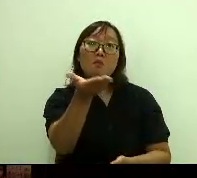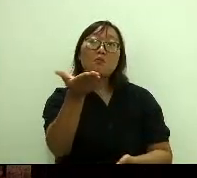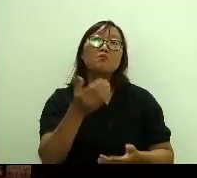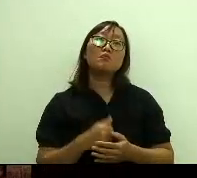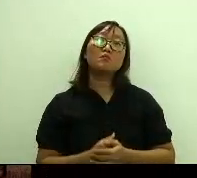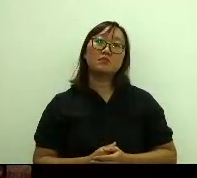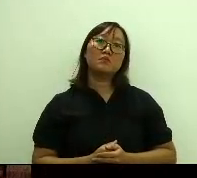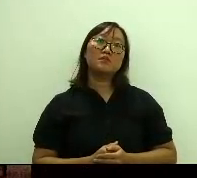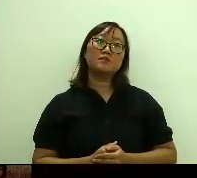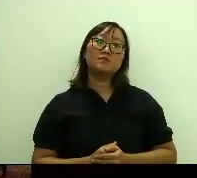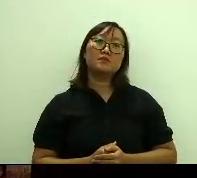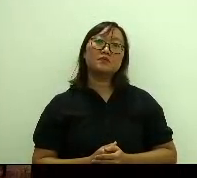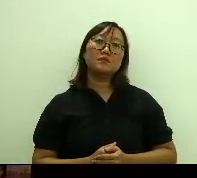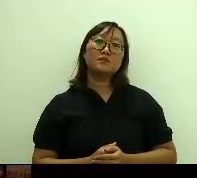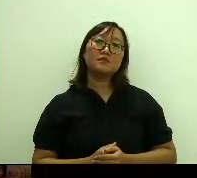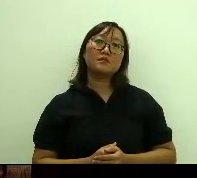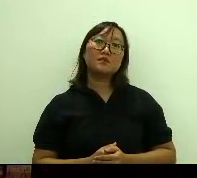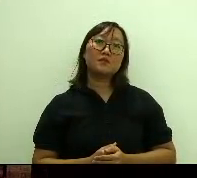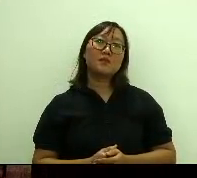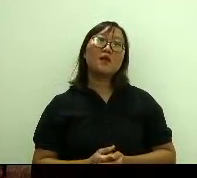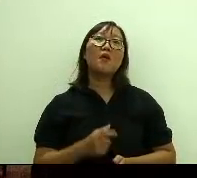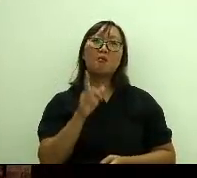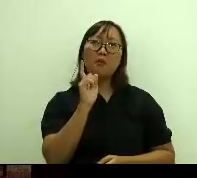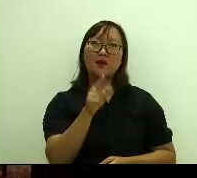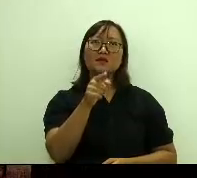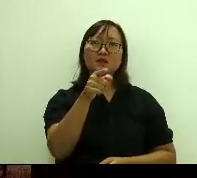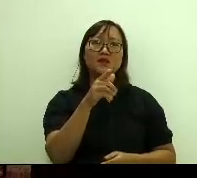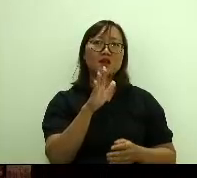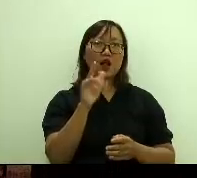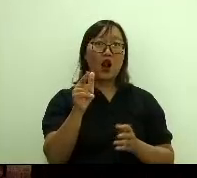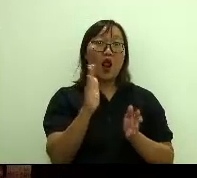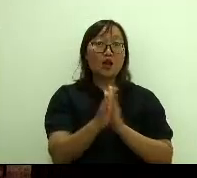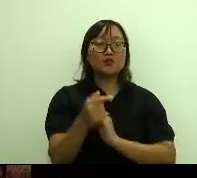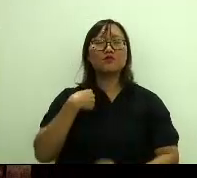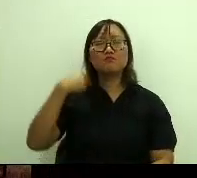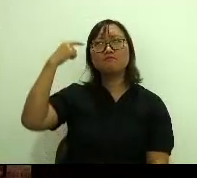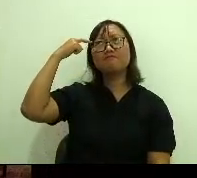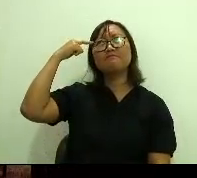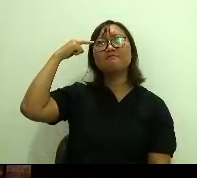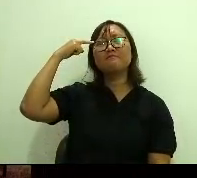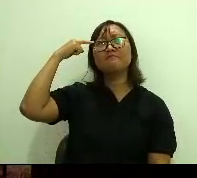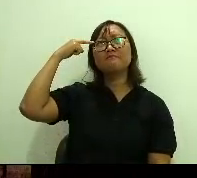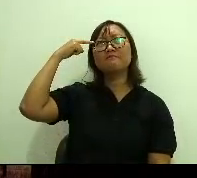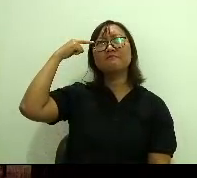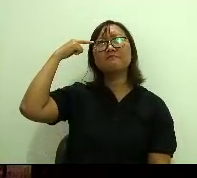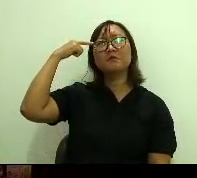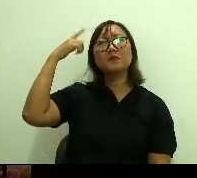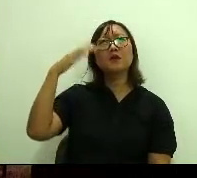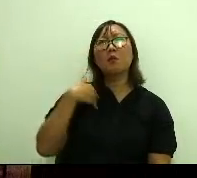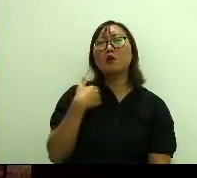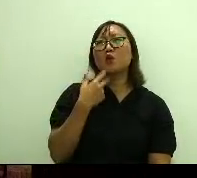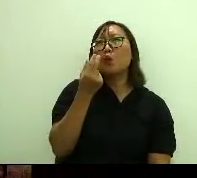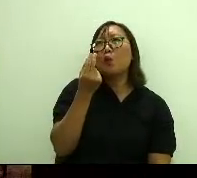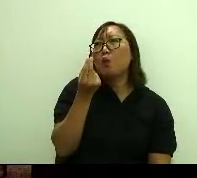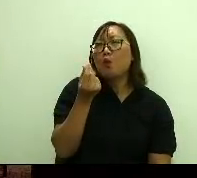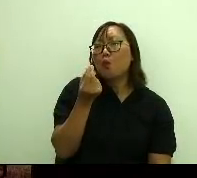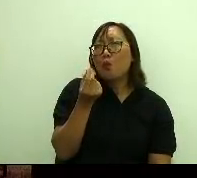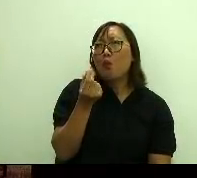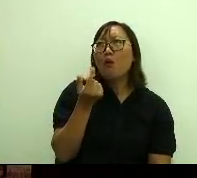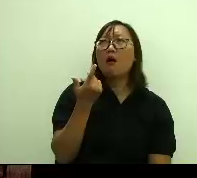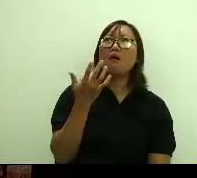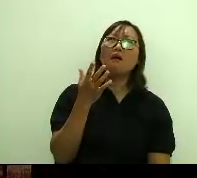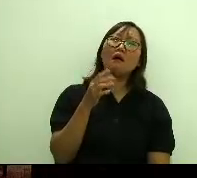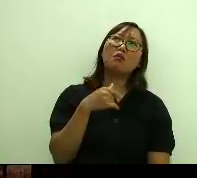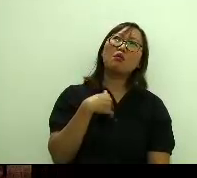minta. Mungkin dengan segera kita akan memikirkan sesuatu yang sifatnya lahiriah, yang sifatnya bisa